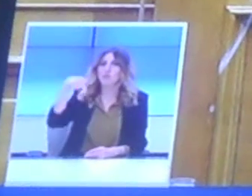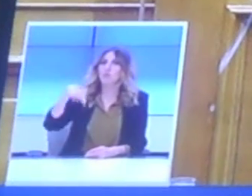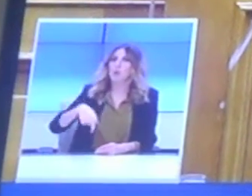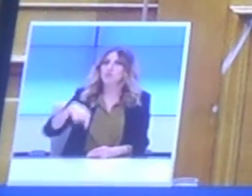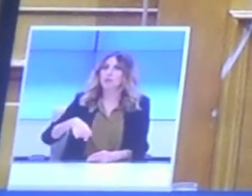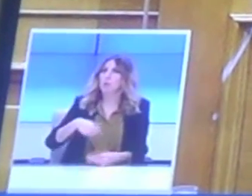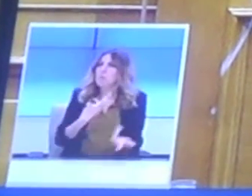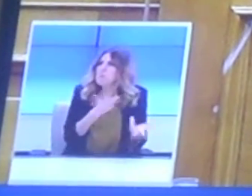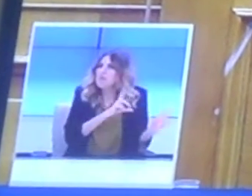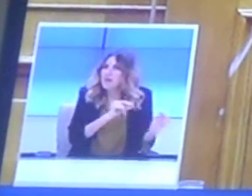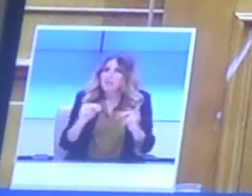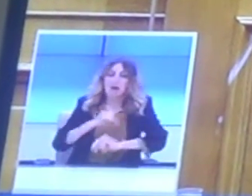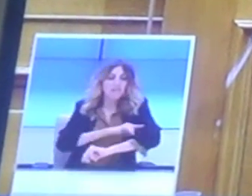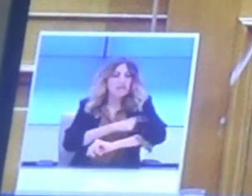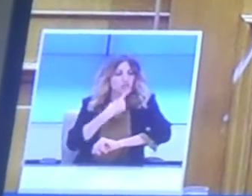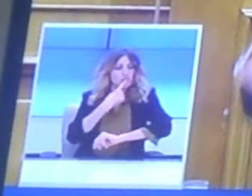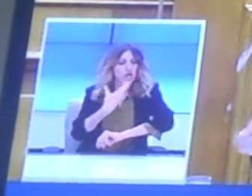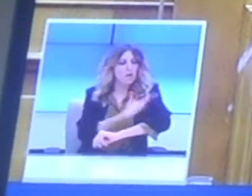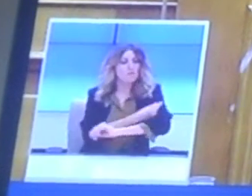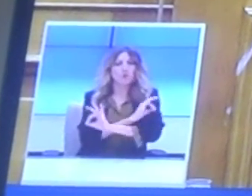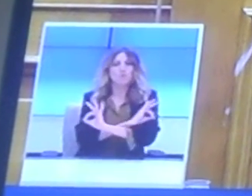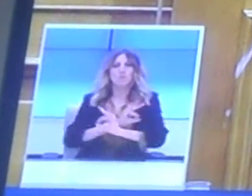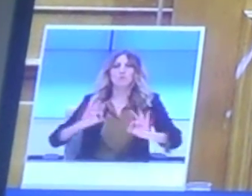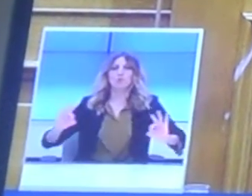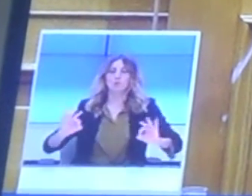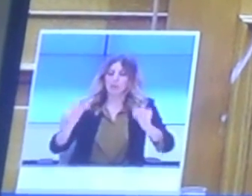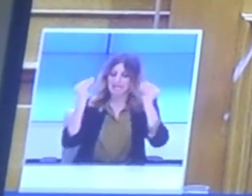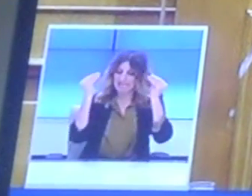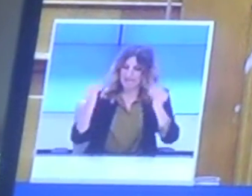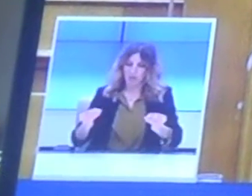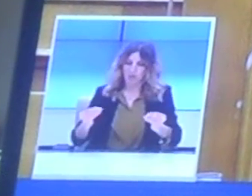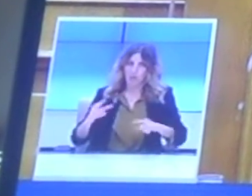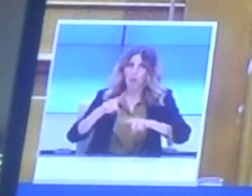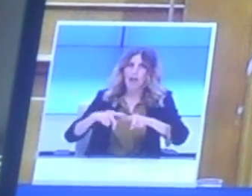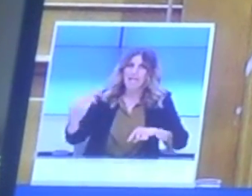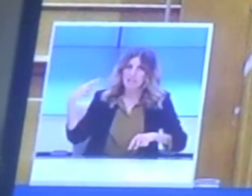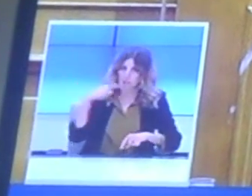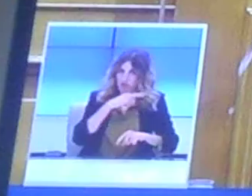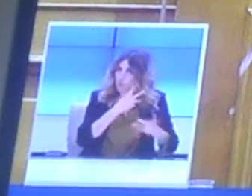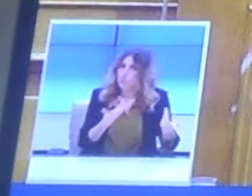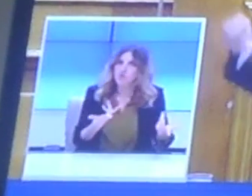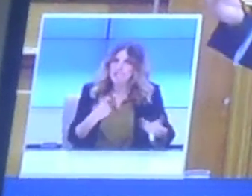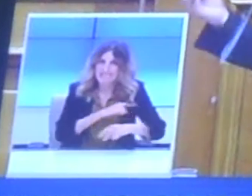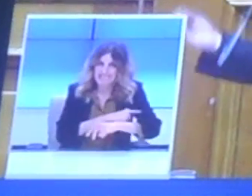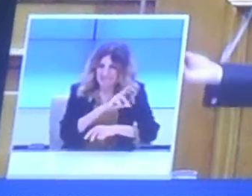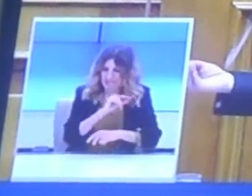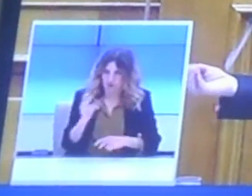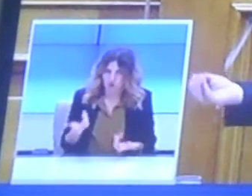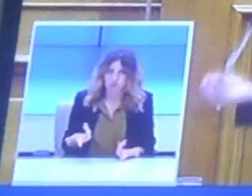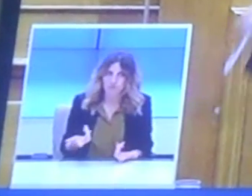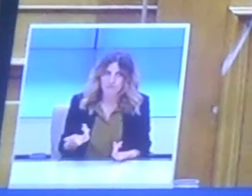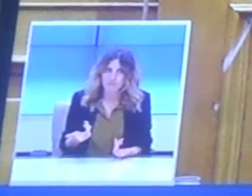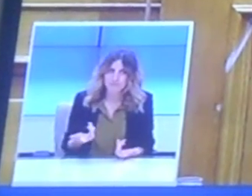ασφαλές. Ότι είναι καλό και ασφαλές και το εγγυάται ο Έλληνας Πρωθυπουργός. Δεν του είπε κανένας γιατρός από τους που